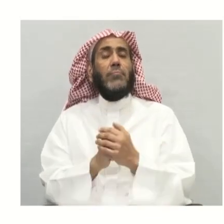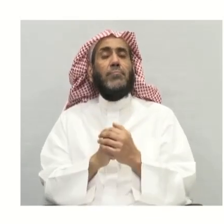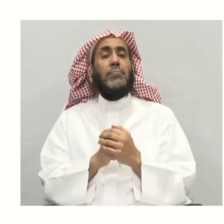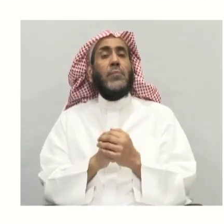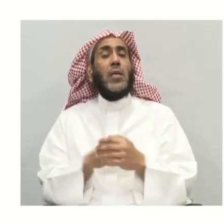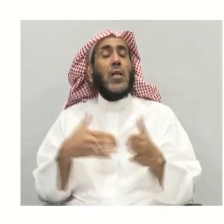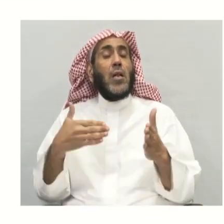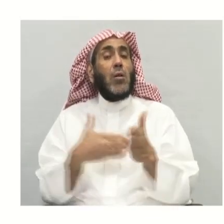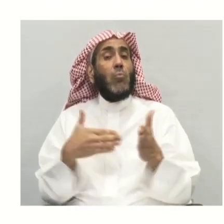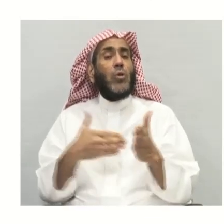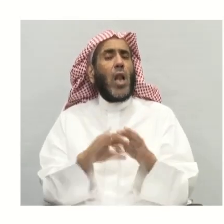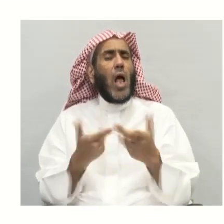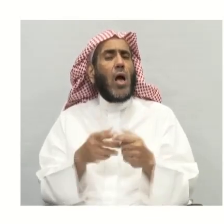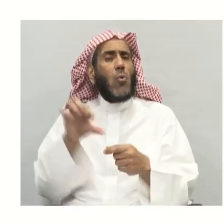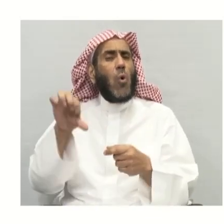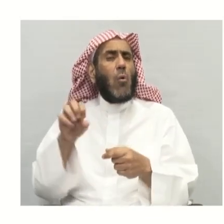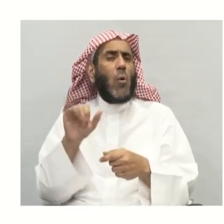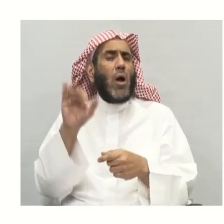المعتل الاخر